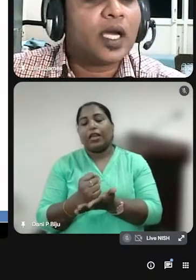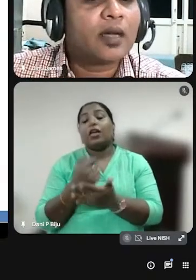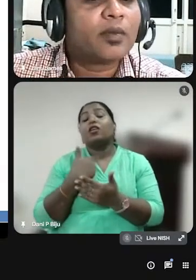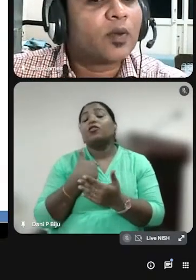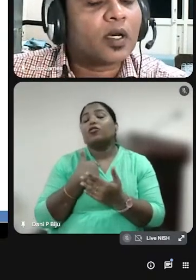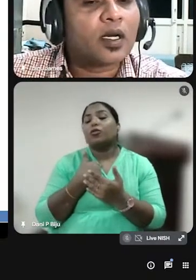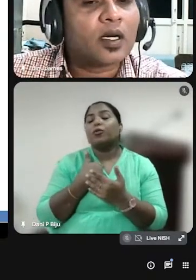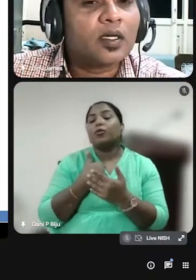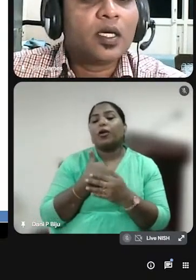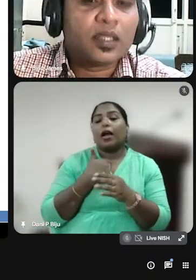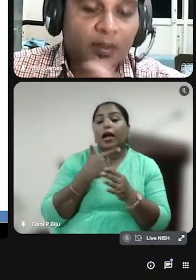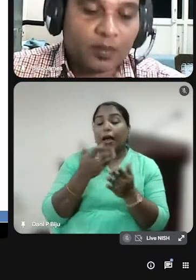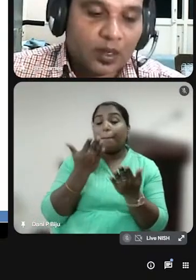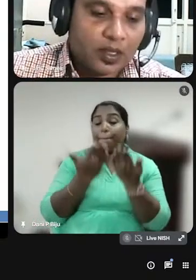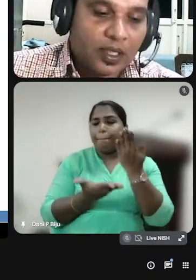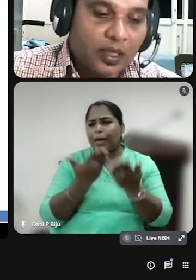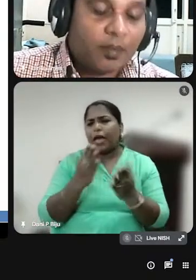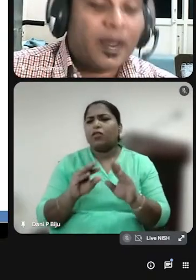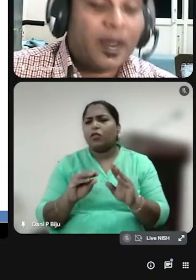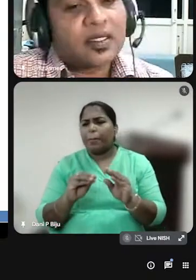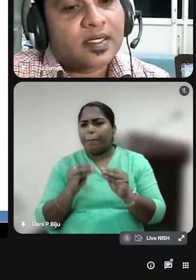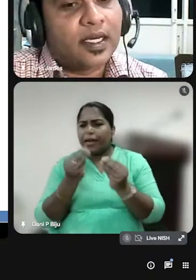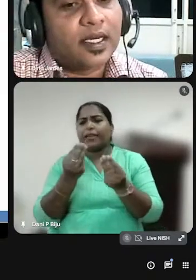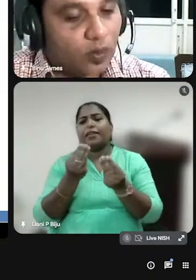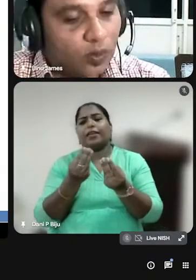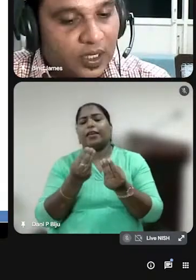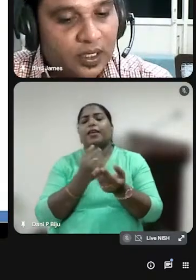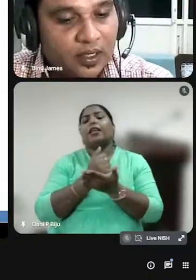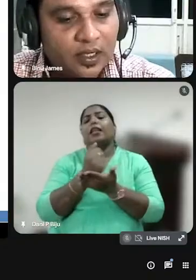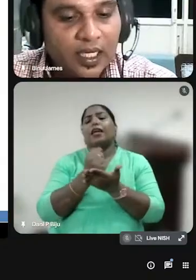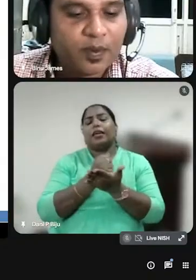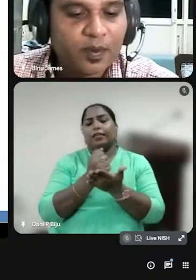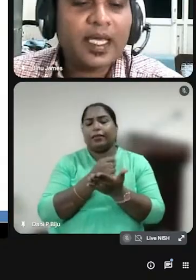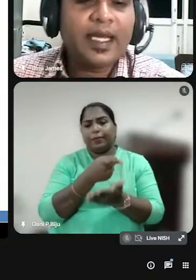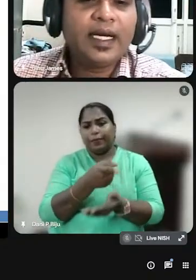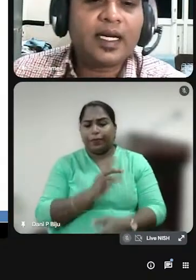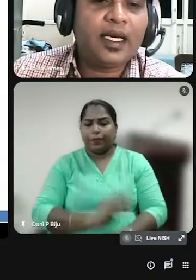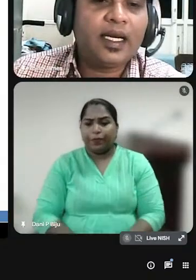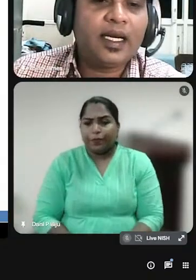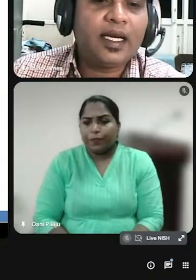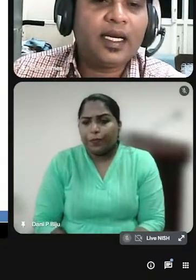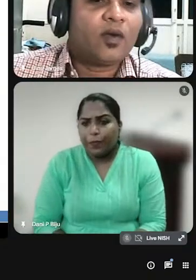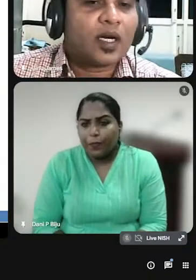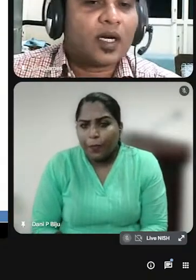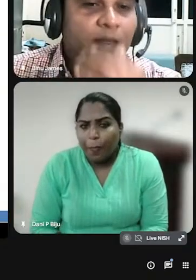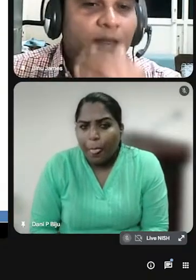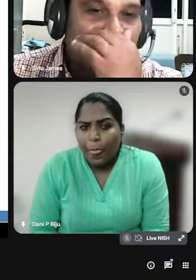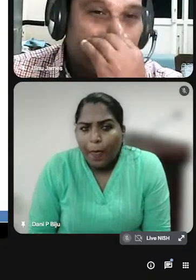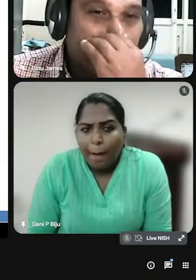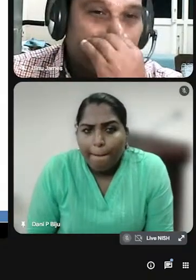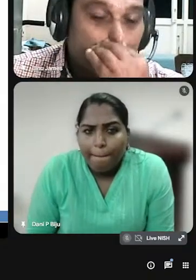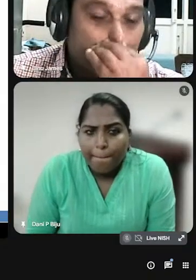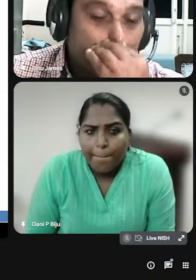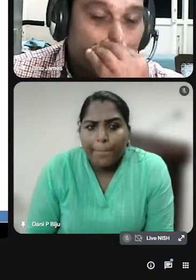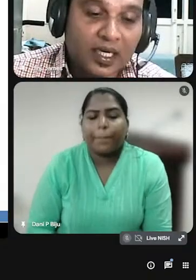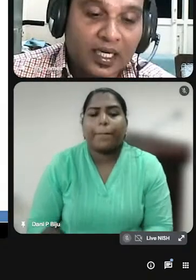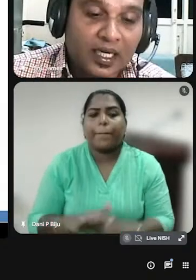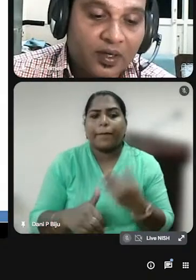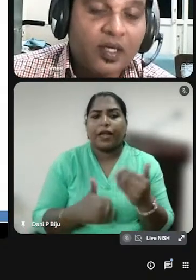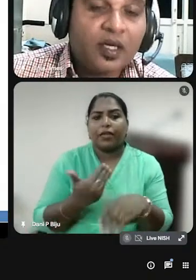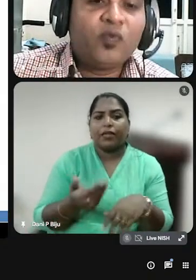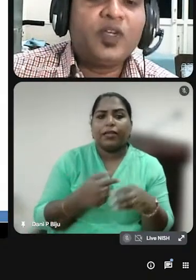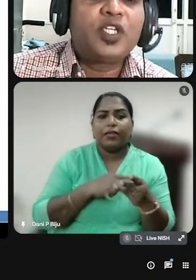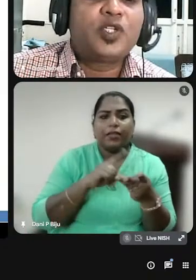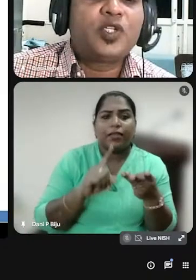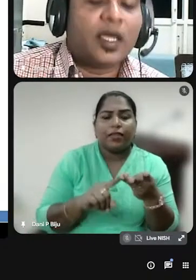മെച്ചപ്പെടുത്താനുള്ള വ്യായാമ മുറകളാണ് നമ്മൾ ഈ ബാലൻസ് ട്രെയിനിങ് കൊണ്ട് ഉദ്ദേശിക്കുന്നത്. അതുപോലെ ഗെയിറ്റ് ട്രെയിനിങ്ങിൽ വളരെ പ്രധാനപ്പെട്ട ഒരു